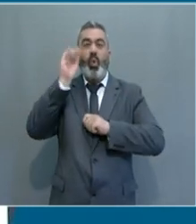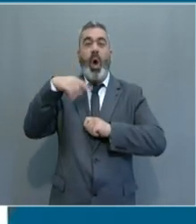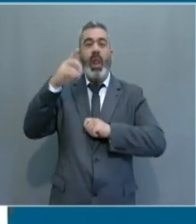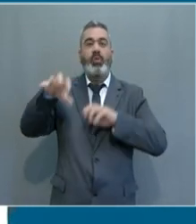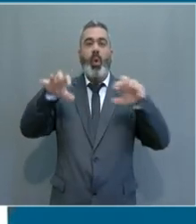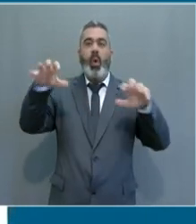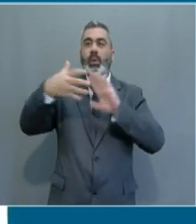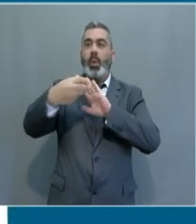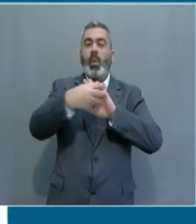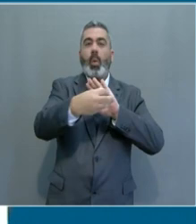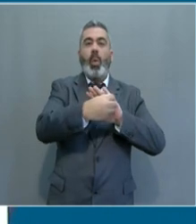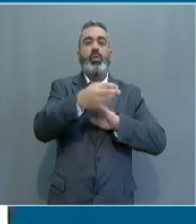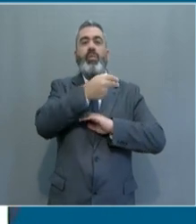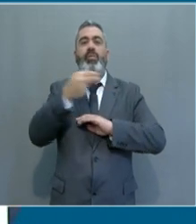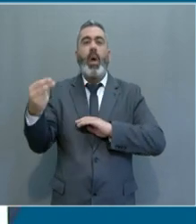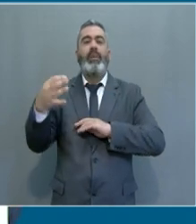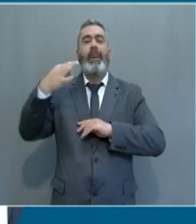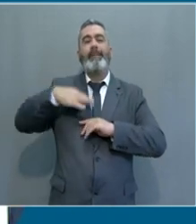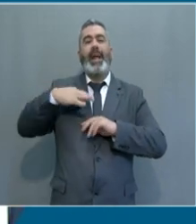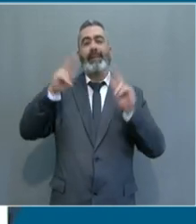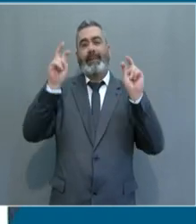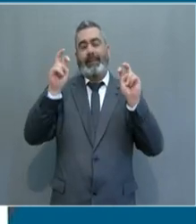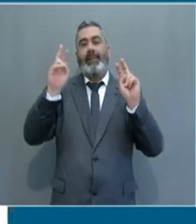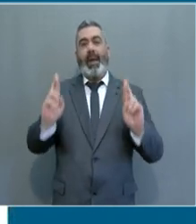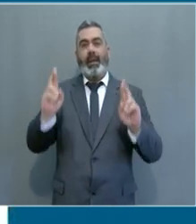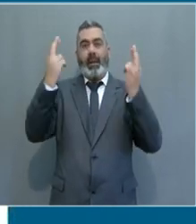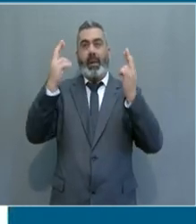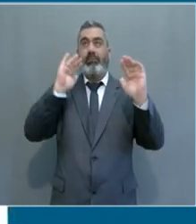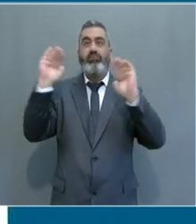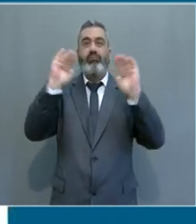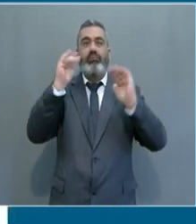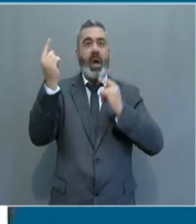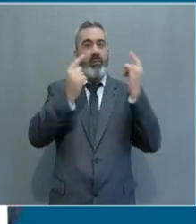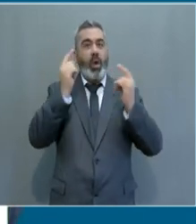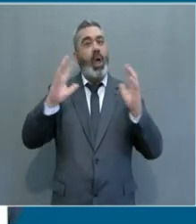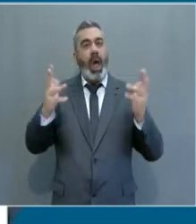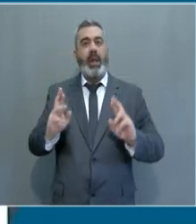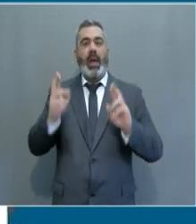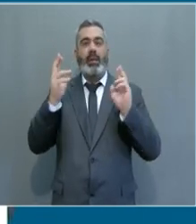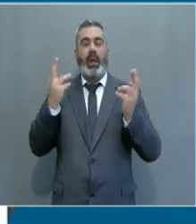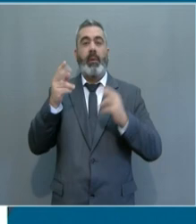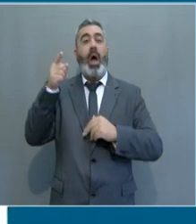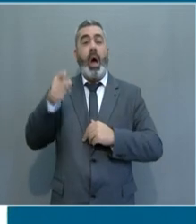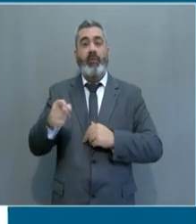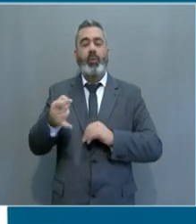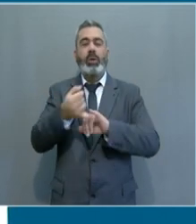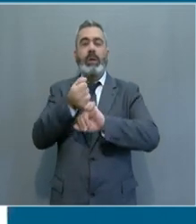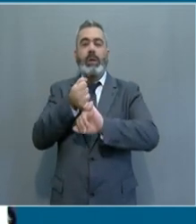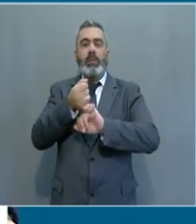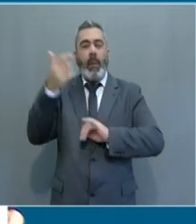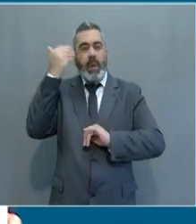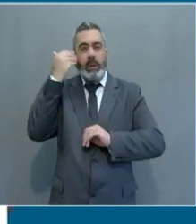το ζητούμενο αποτελεί ξεκάθαρη στρατηγική επιλογή όχι μόνο για την κυβέρνηση αλλά και για το μεγαλύτερο ενεργειακό όμιλο της χώρας, τα